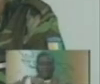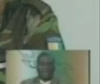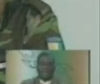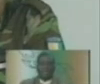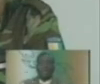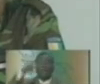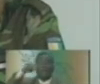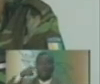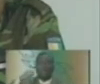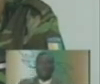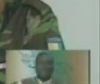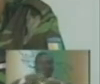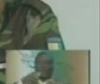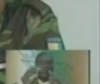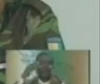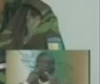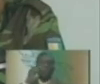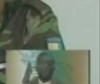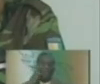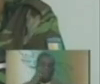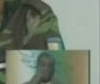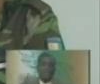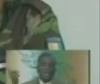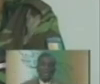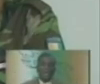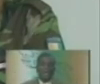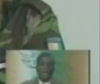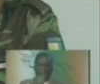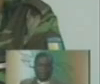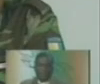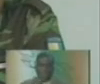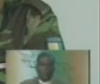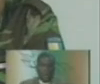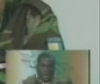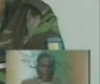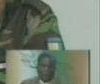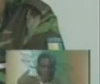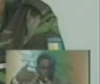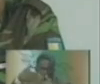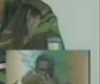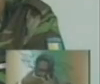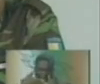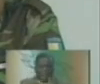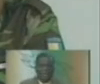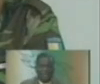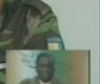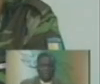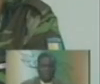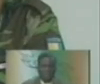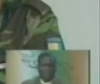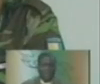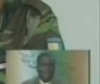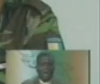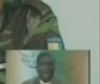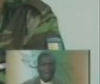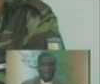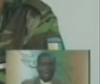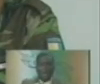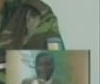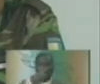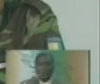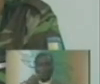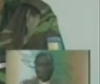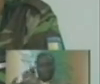Une fois à proximité du lieu indiqué, la patrouille a été prise à partie par des tirs à l'arme